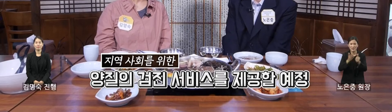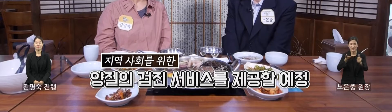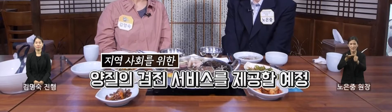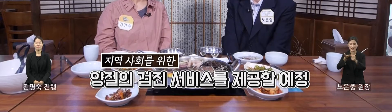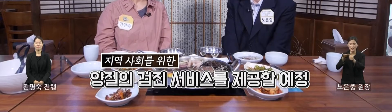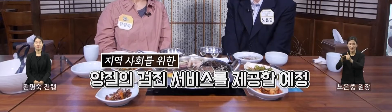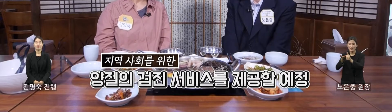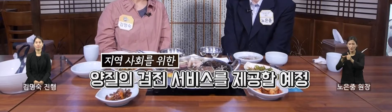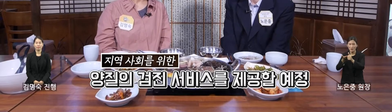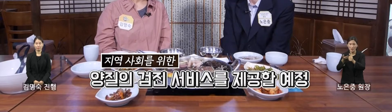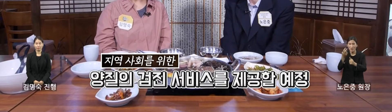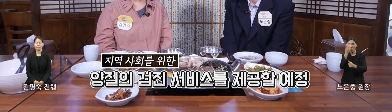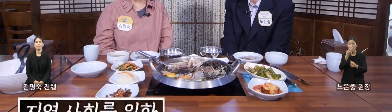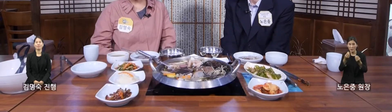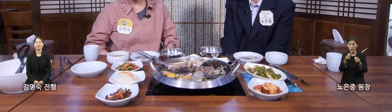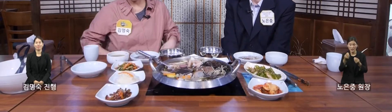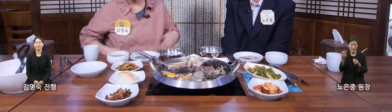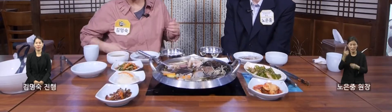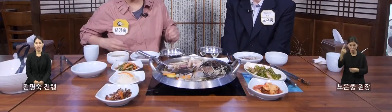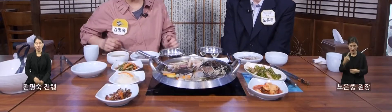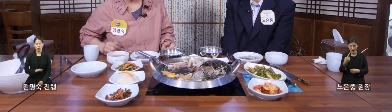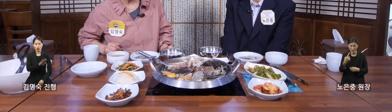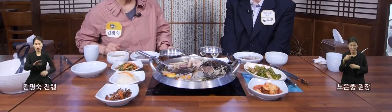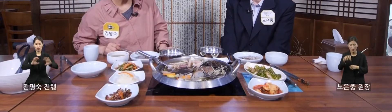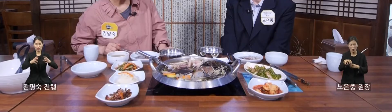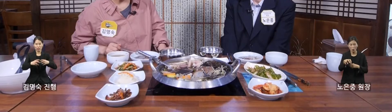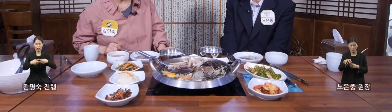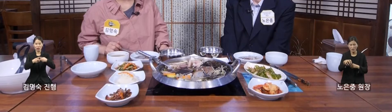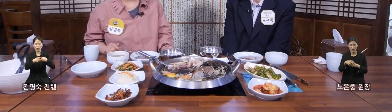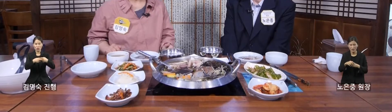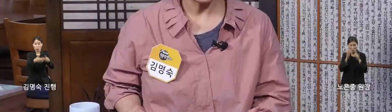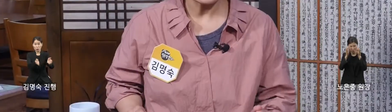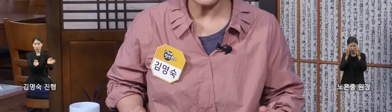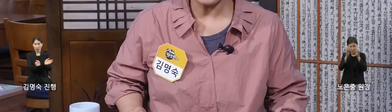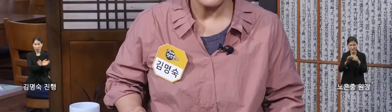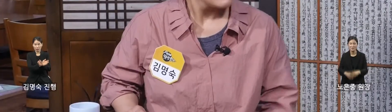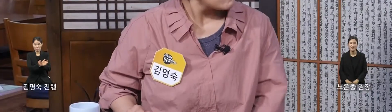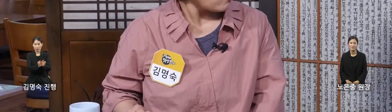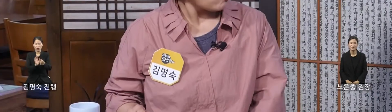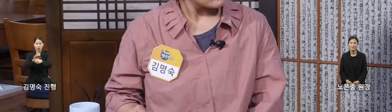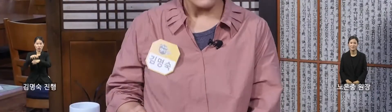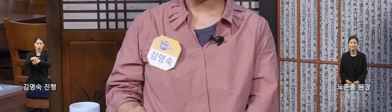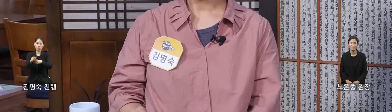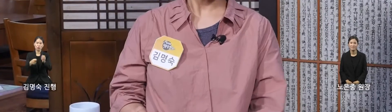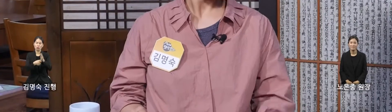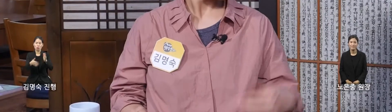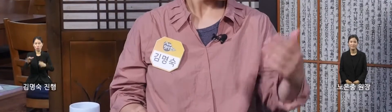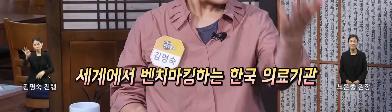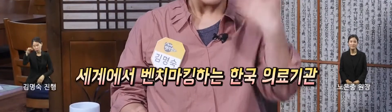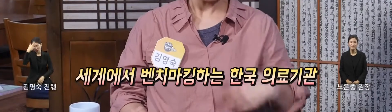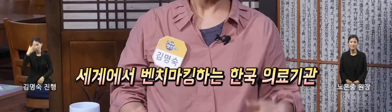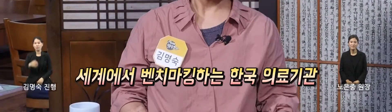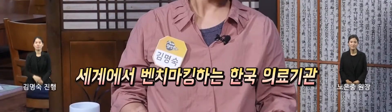찾는 의료기관이 되도록 힘쓰겠습니다. 아유, 우리나라 네. 이 의료기관은요 네. 세계 어디내나도 뭐 세계